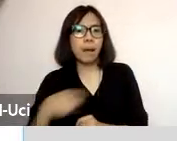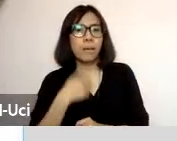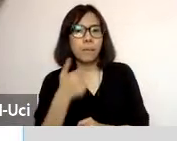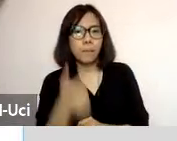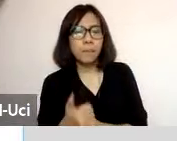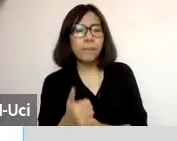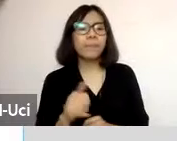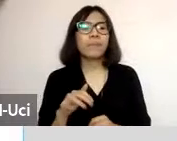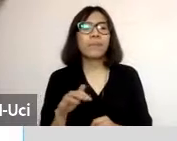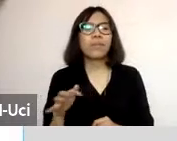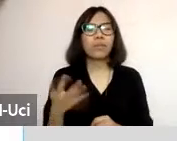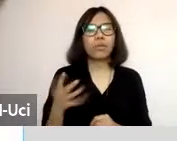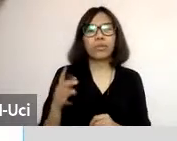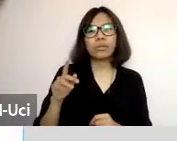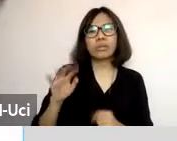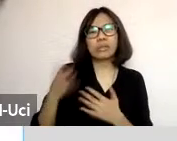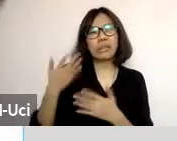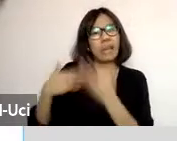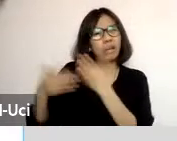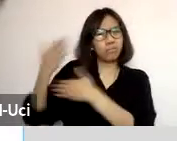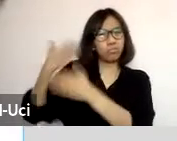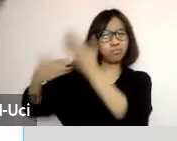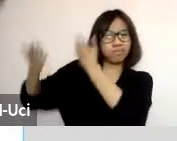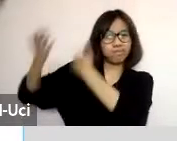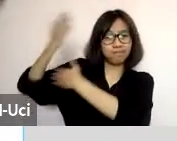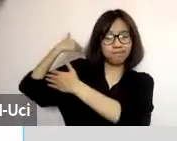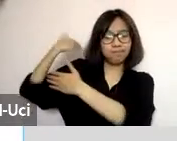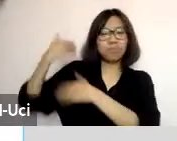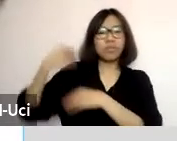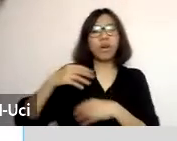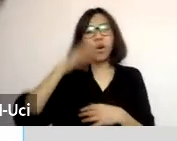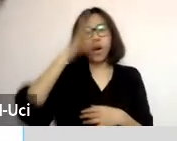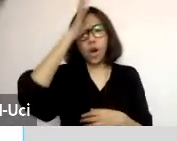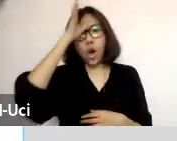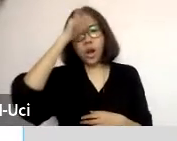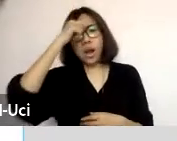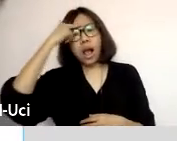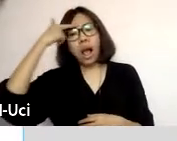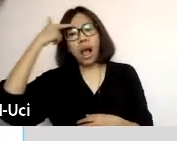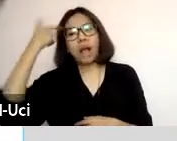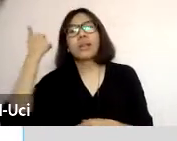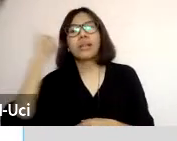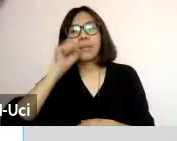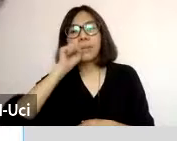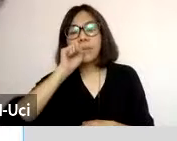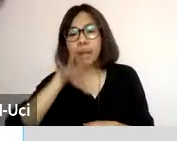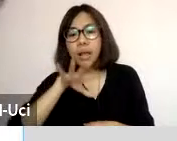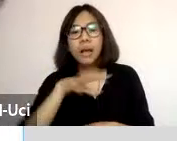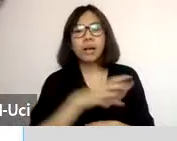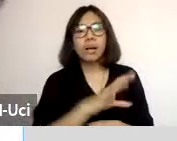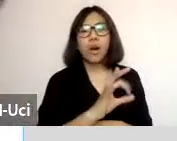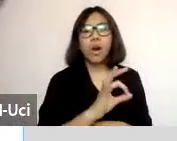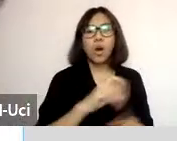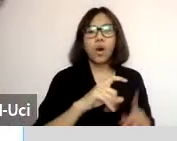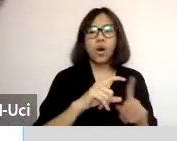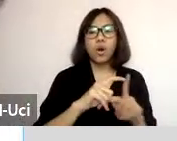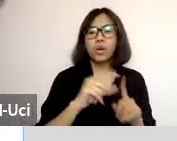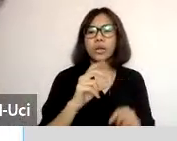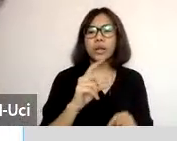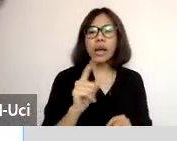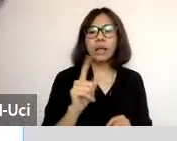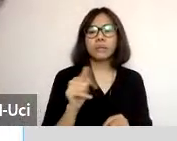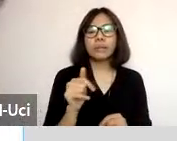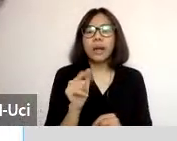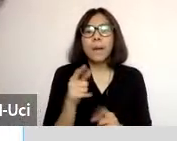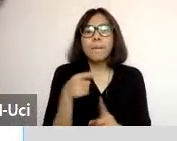Sejak satu dekade 2000-an yang lalu ya para ahli juga kemudian sudah memprediksi bahwa auditor dapat meningkatkan